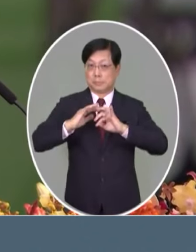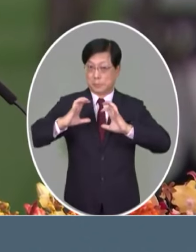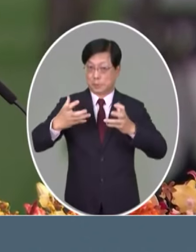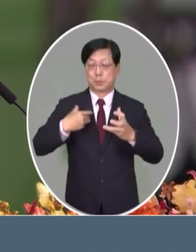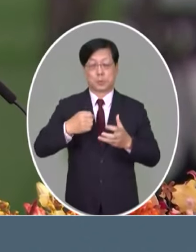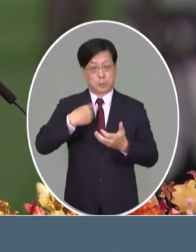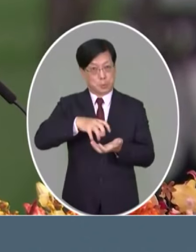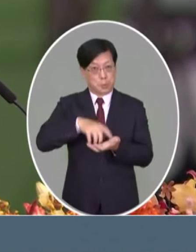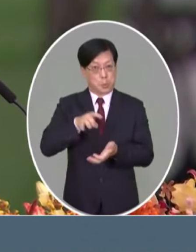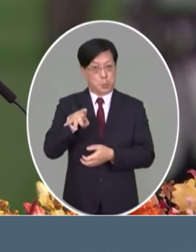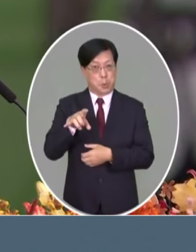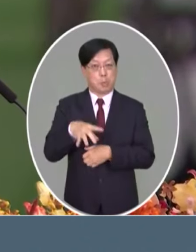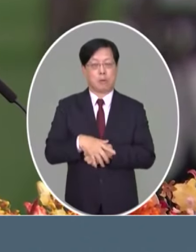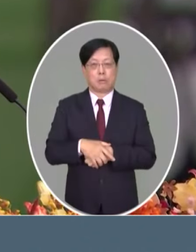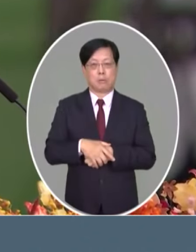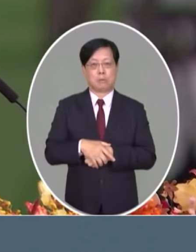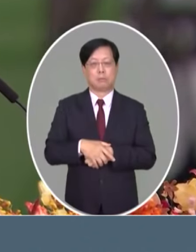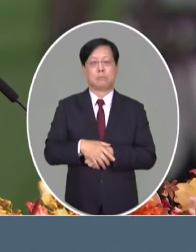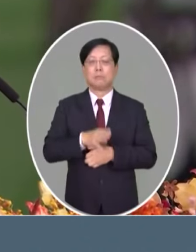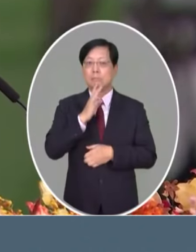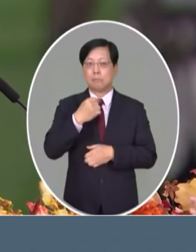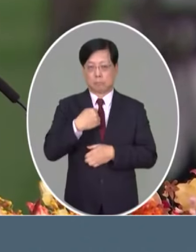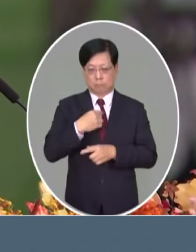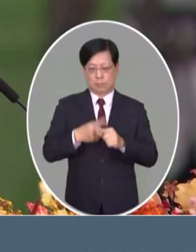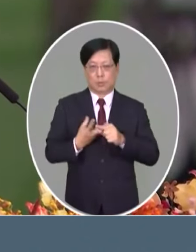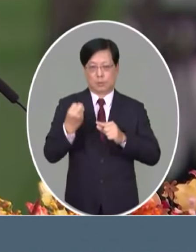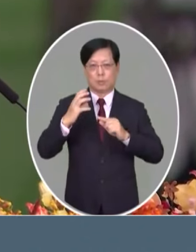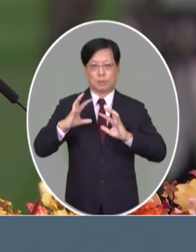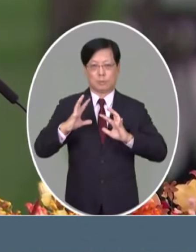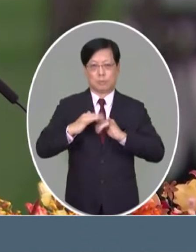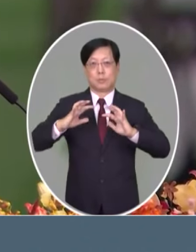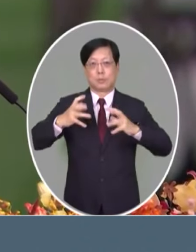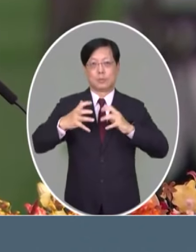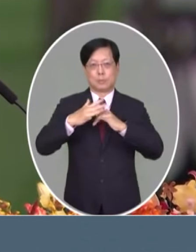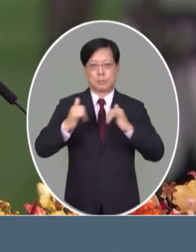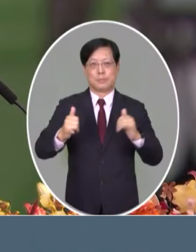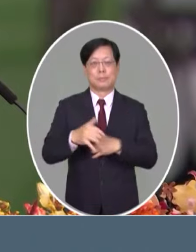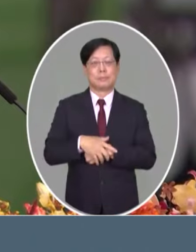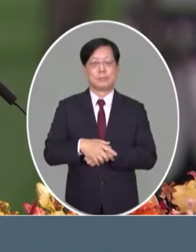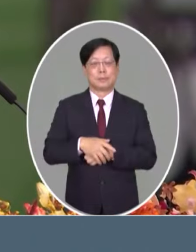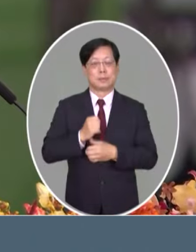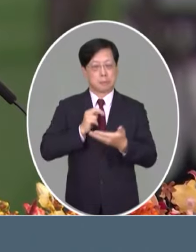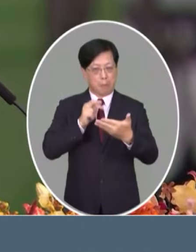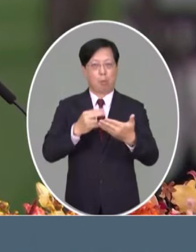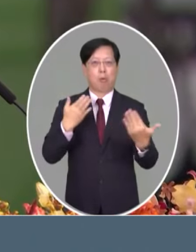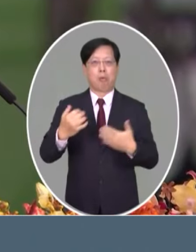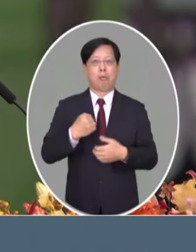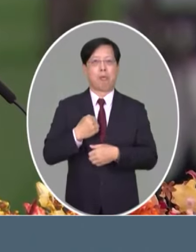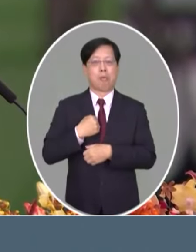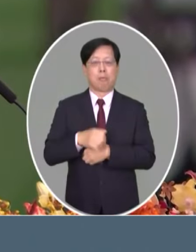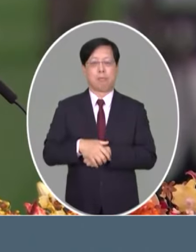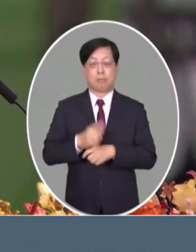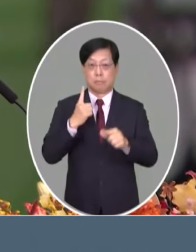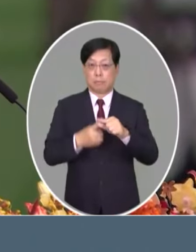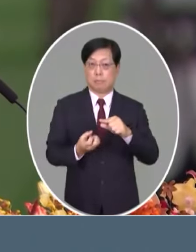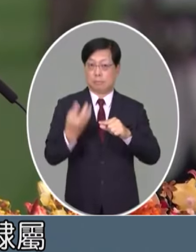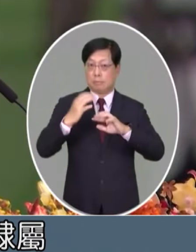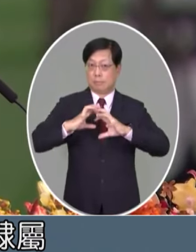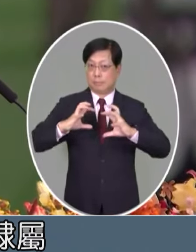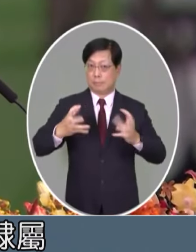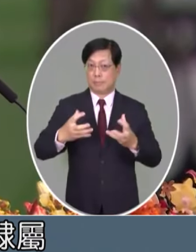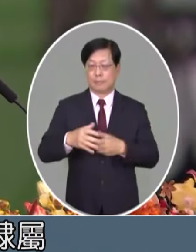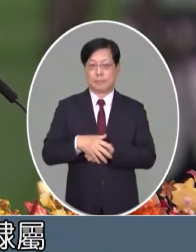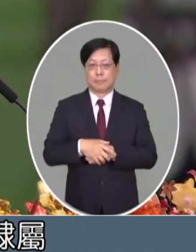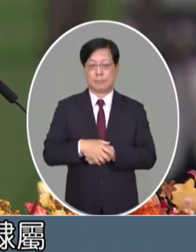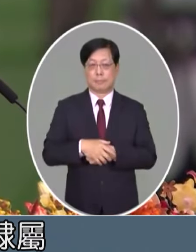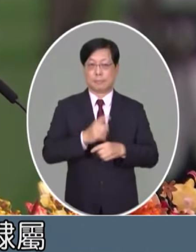籍者为中华民国国民。 由此可见，中华民国